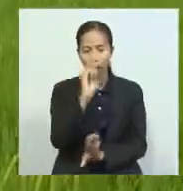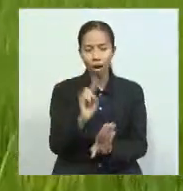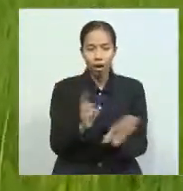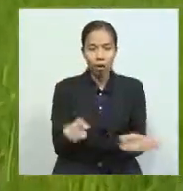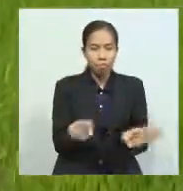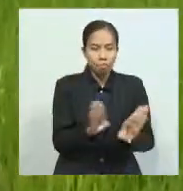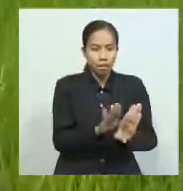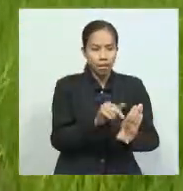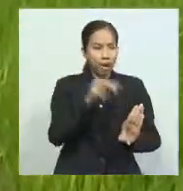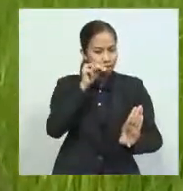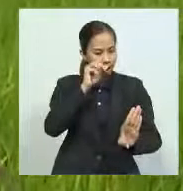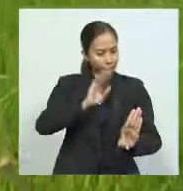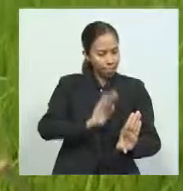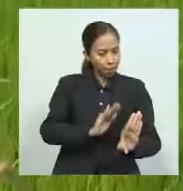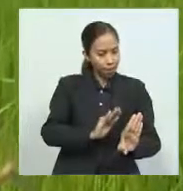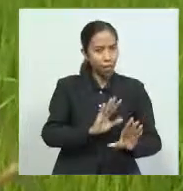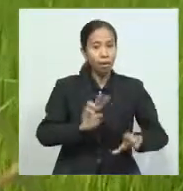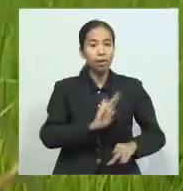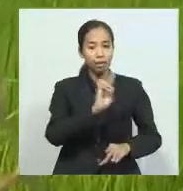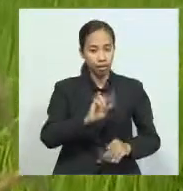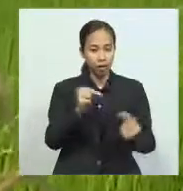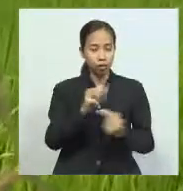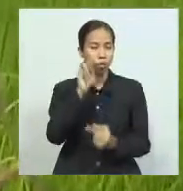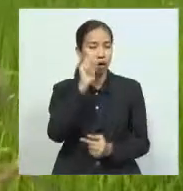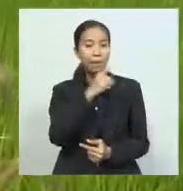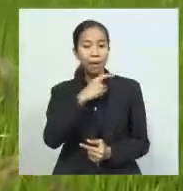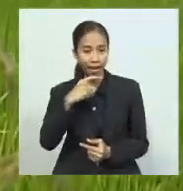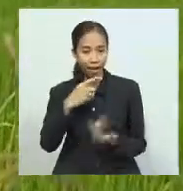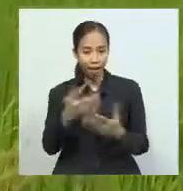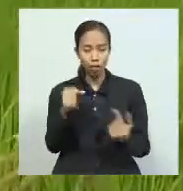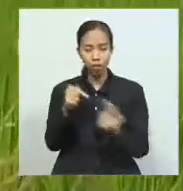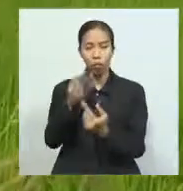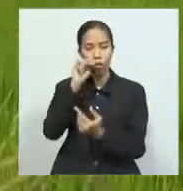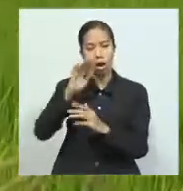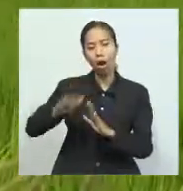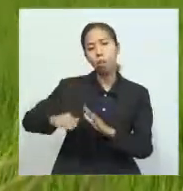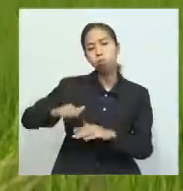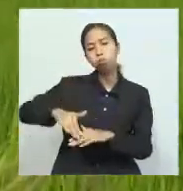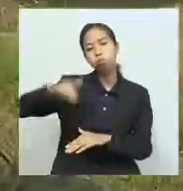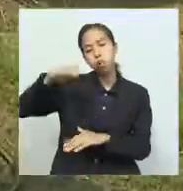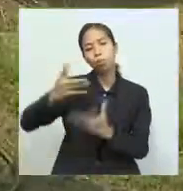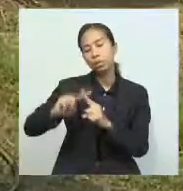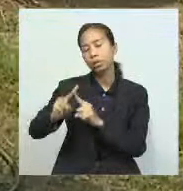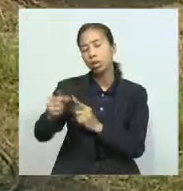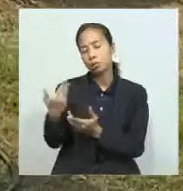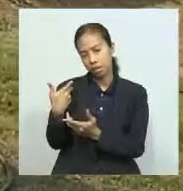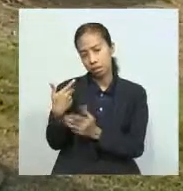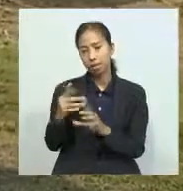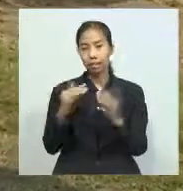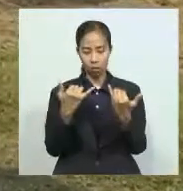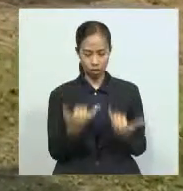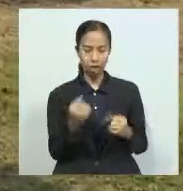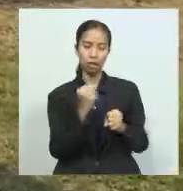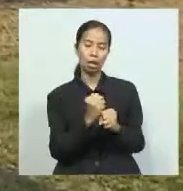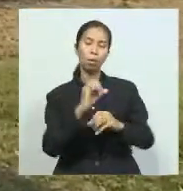ในช่วงหน้าแล้งและก็แก้ปัญหาน้ำท่วมในช่วงหน้าน้ำหลากด้วยครับแต่ว่าตอนนี้ทั้ง4โครงการนั้นมีการชะลอโครงการก่อสร้างไว้